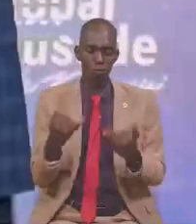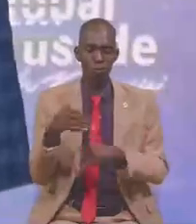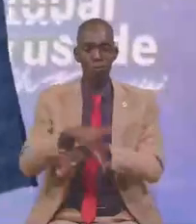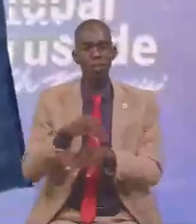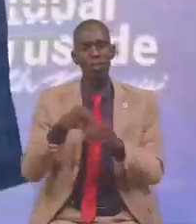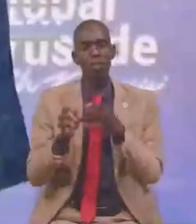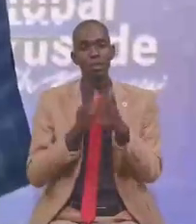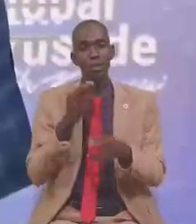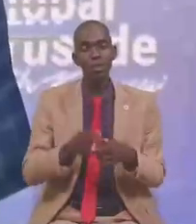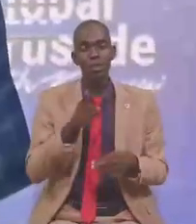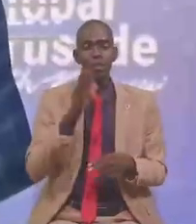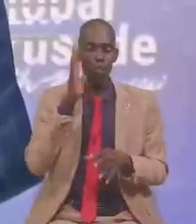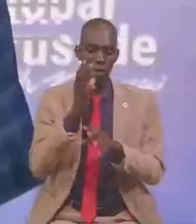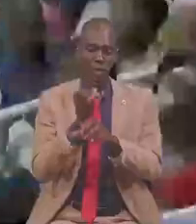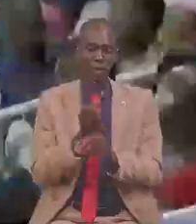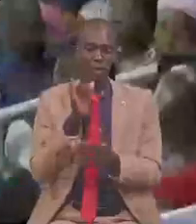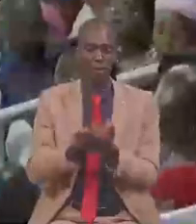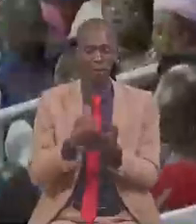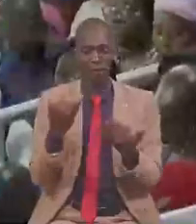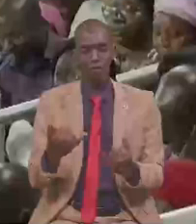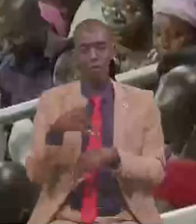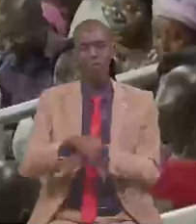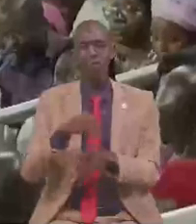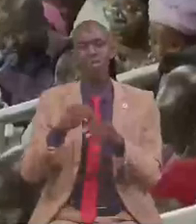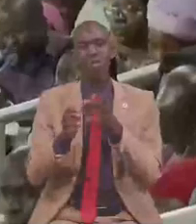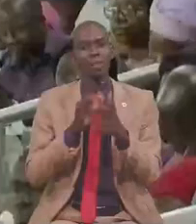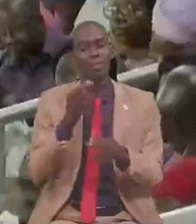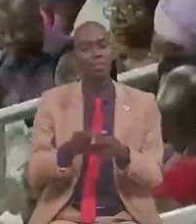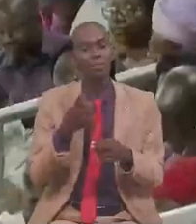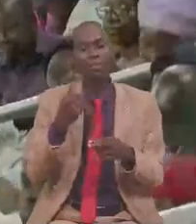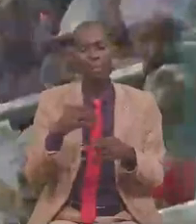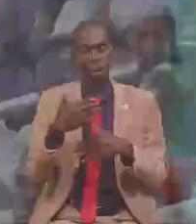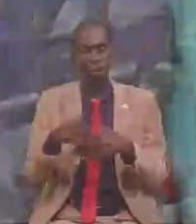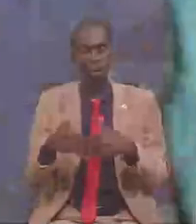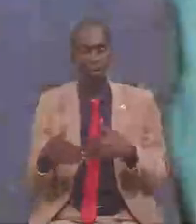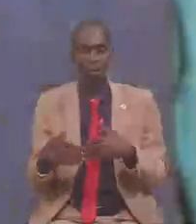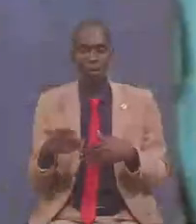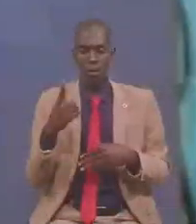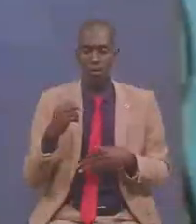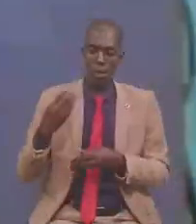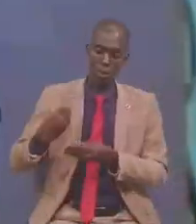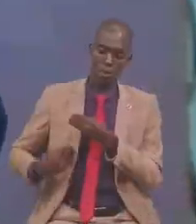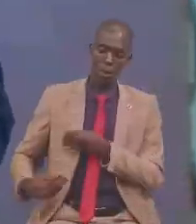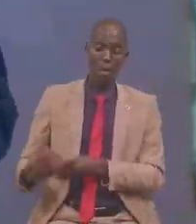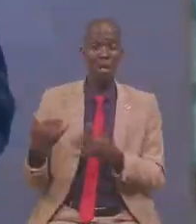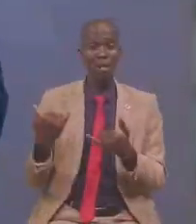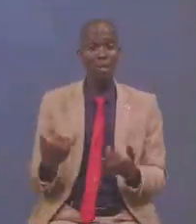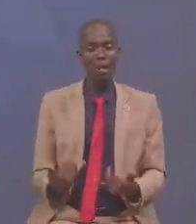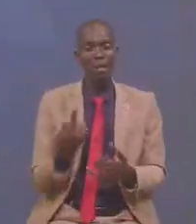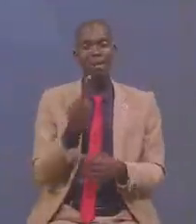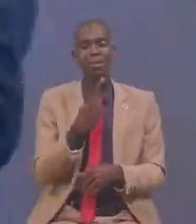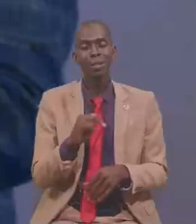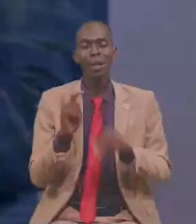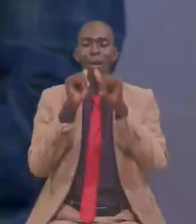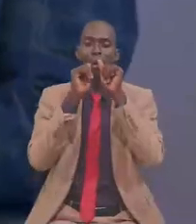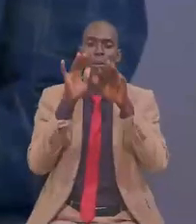allez recevoir cela ce soir. Le pain. Le droit d'aînesse, maintenant la